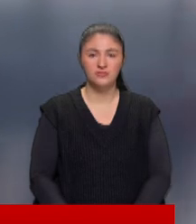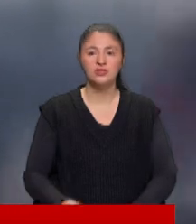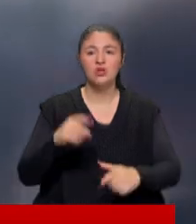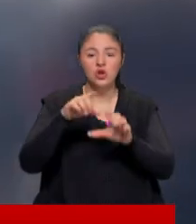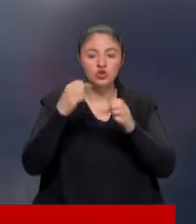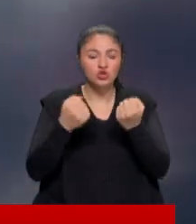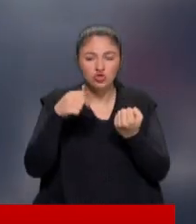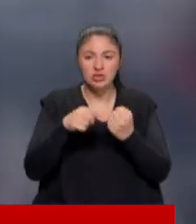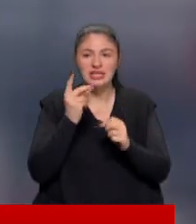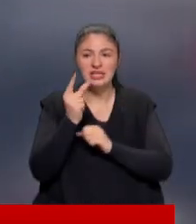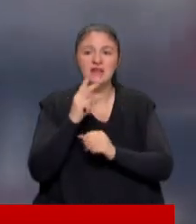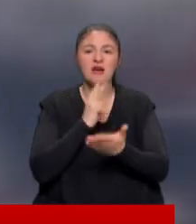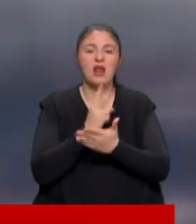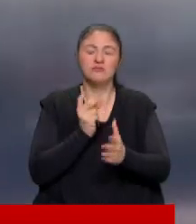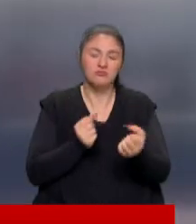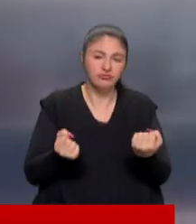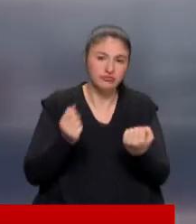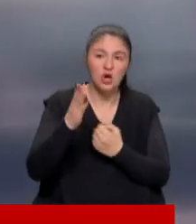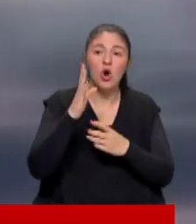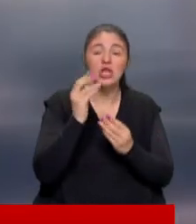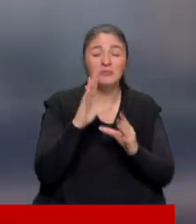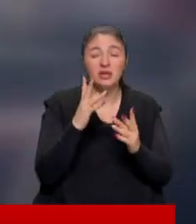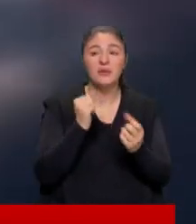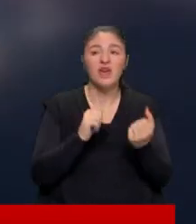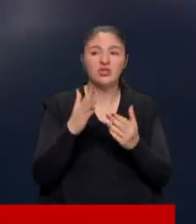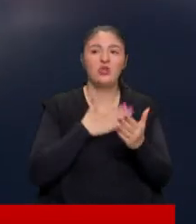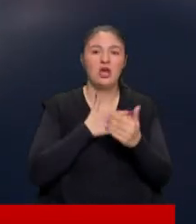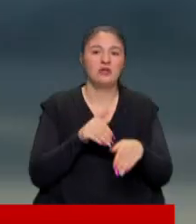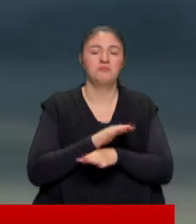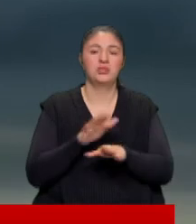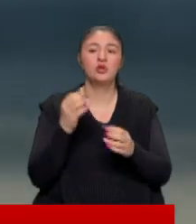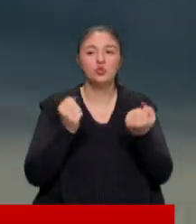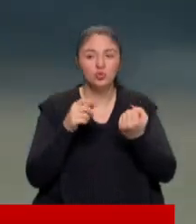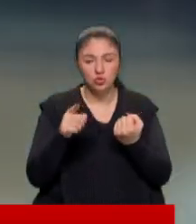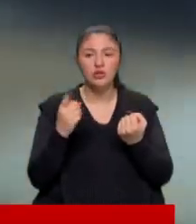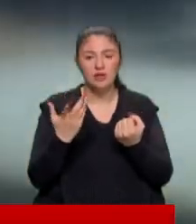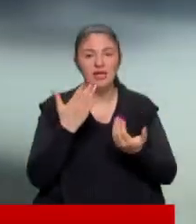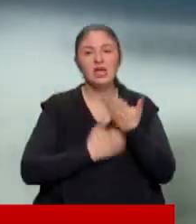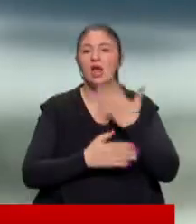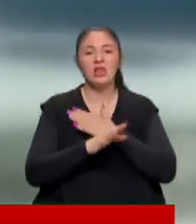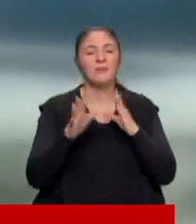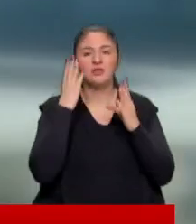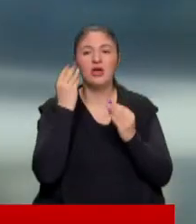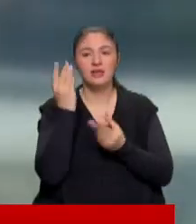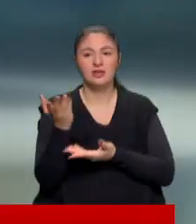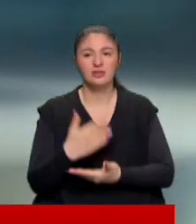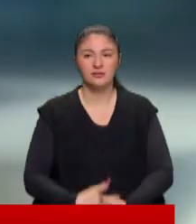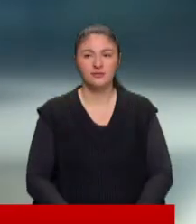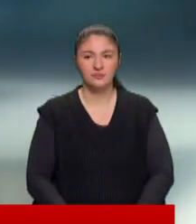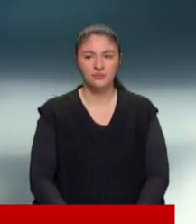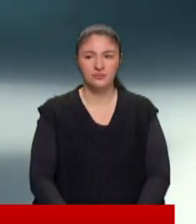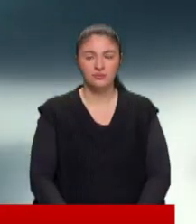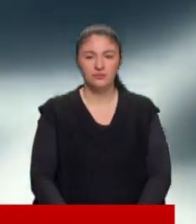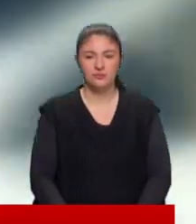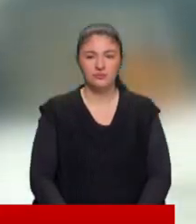Tanker sürücüsünün hızlı karar vermesiyle olası bir facianın önüne geçildi. Sürücünün de yaralanmadığı öğrenildi.